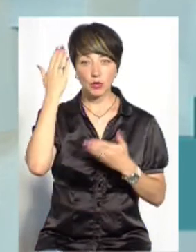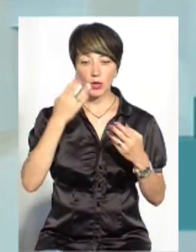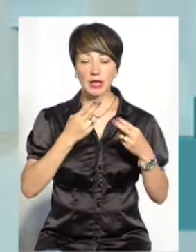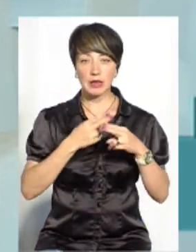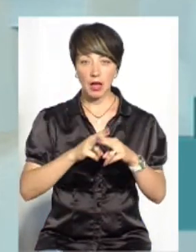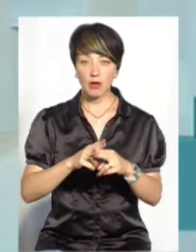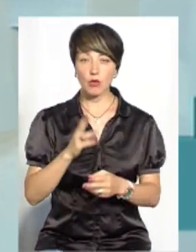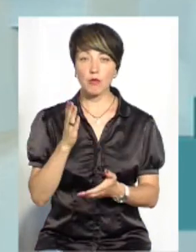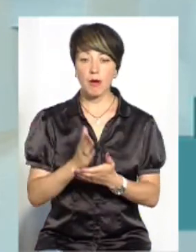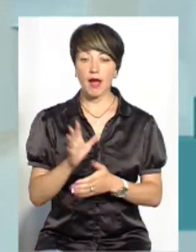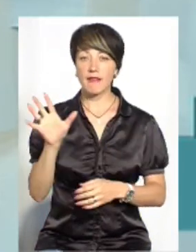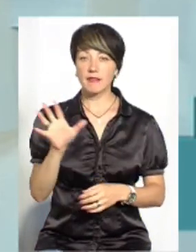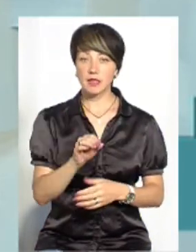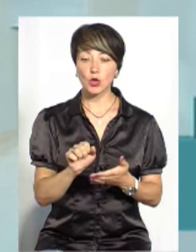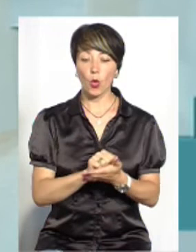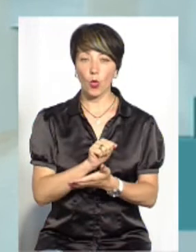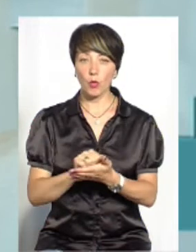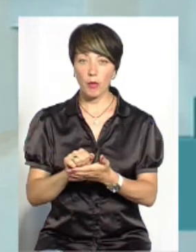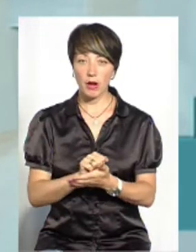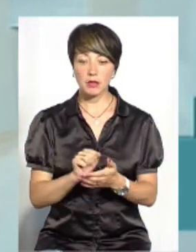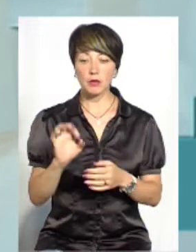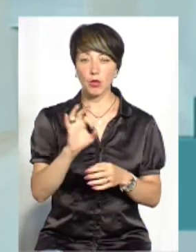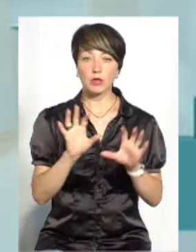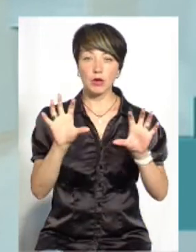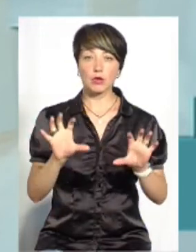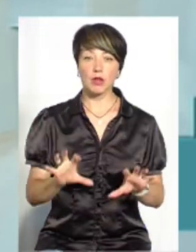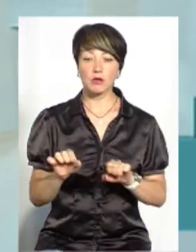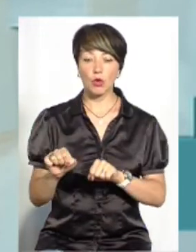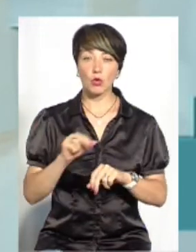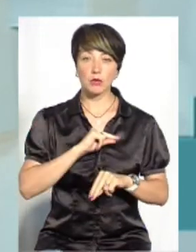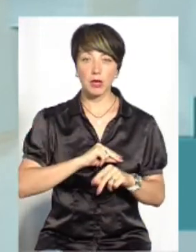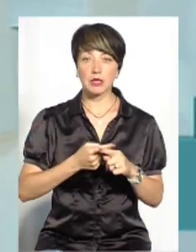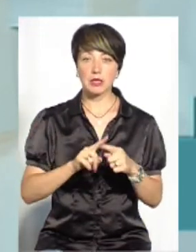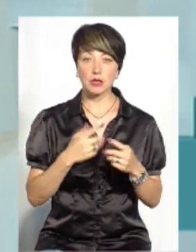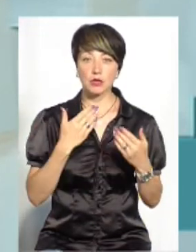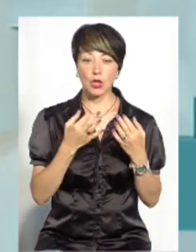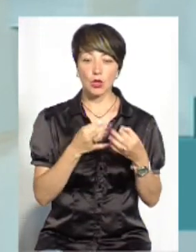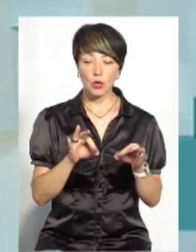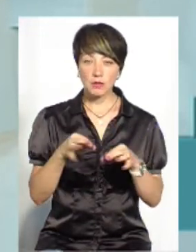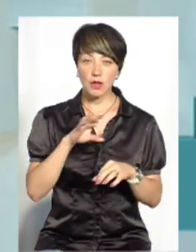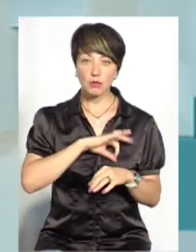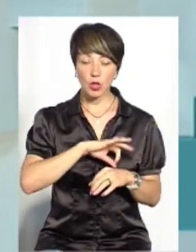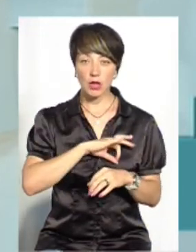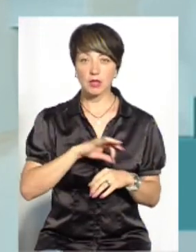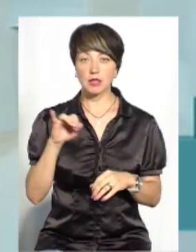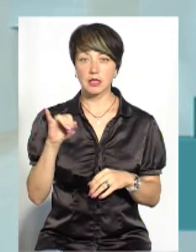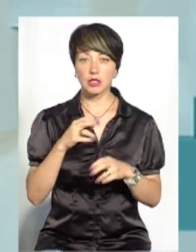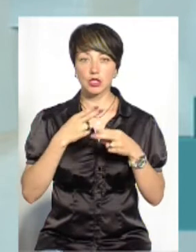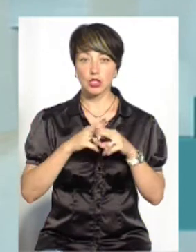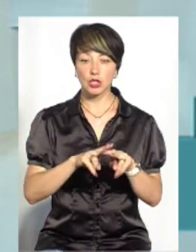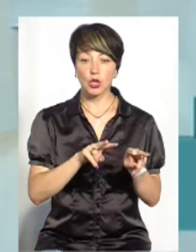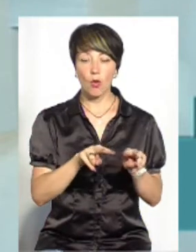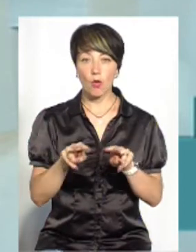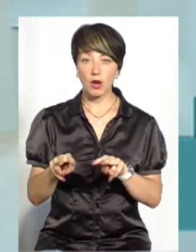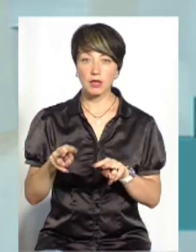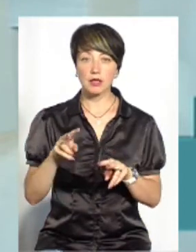техніку, має всі документи стосовно законодавства з охорони праці. Це стосується і дозвіл на експлуатацію, і технічні